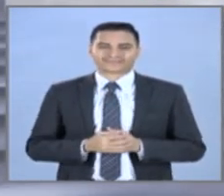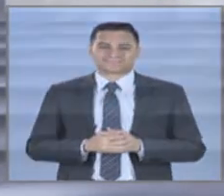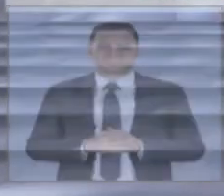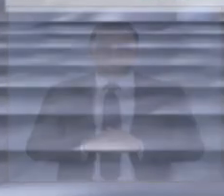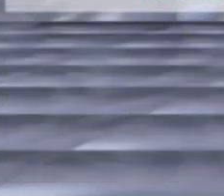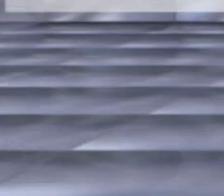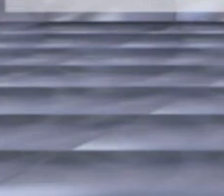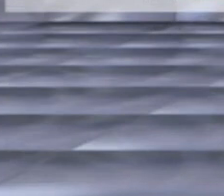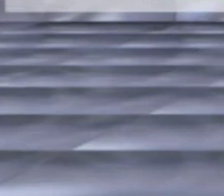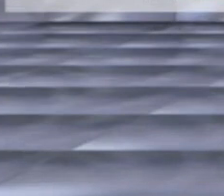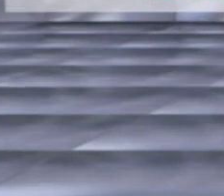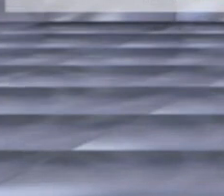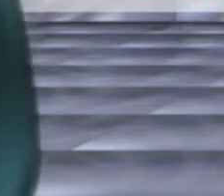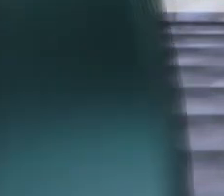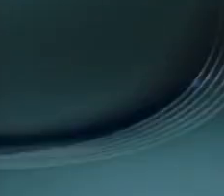والشمول المالي.